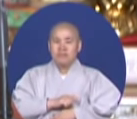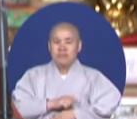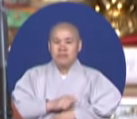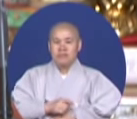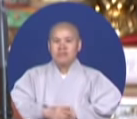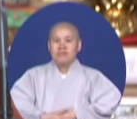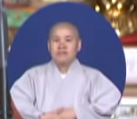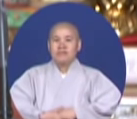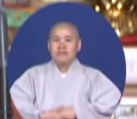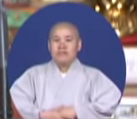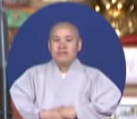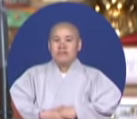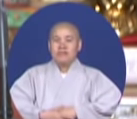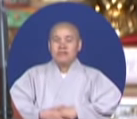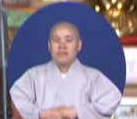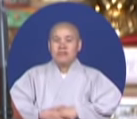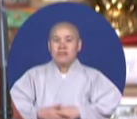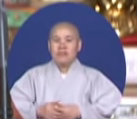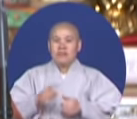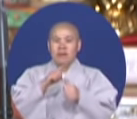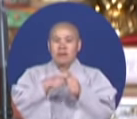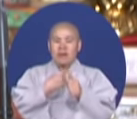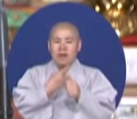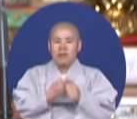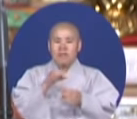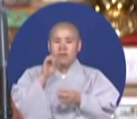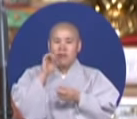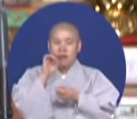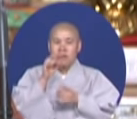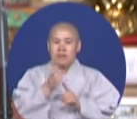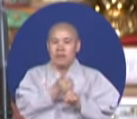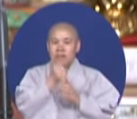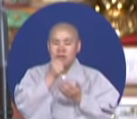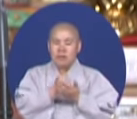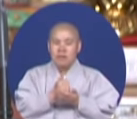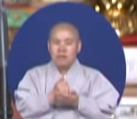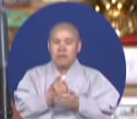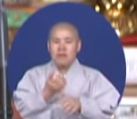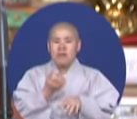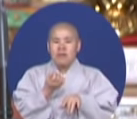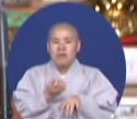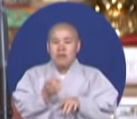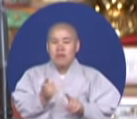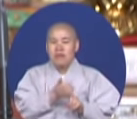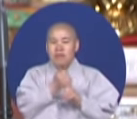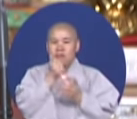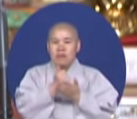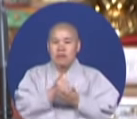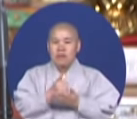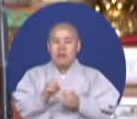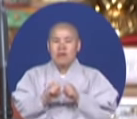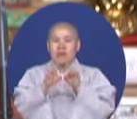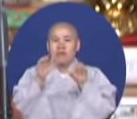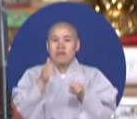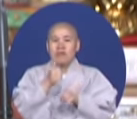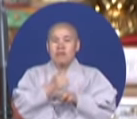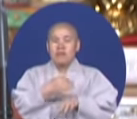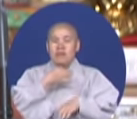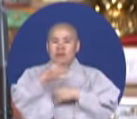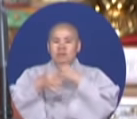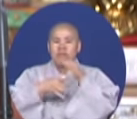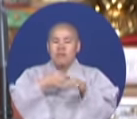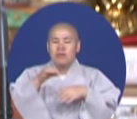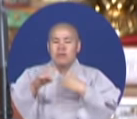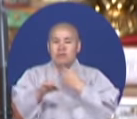이게 나무 아미타불, 서가모니불, 관세음보살 부르면 이게